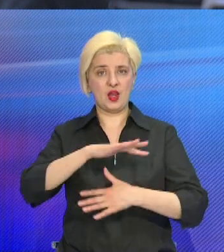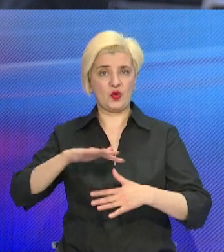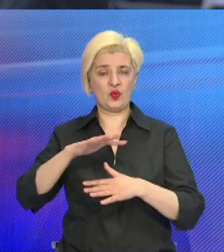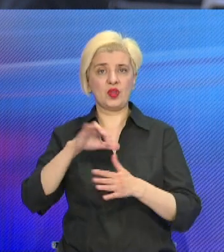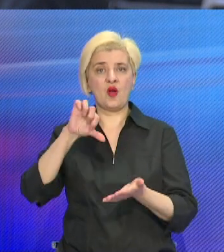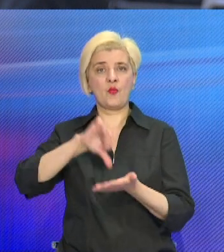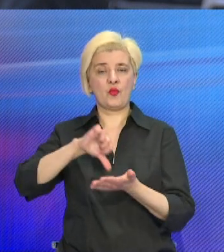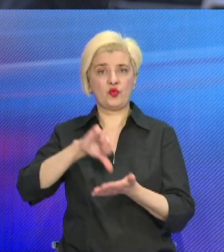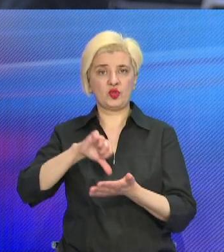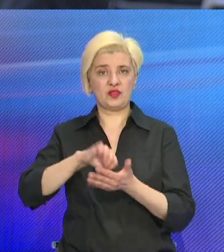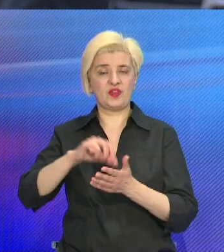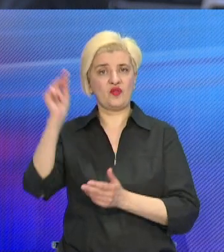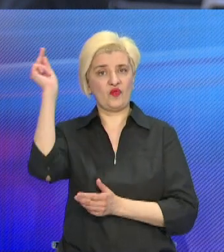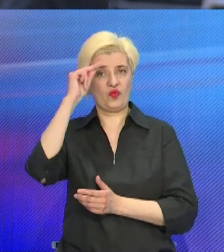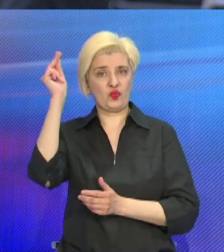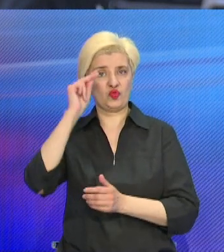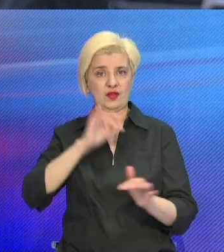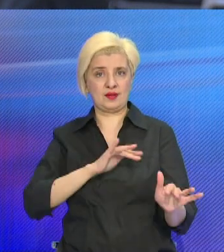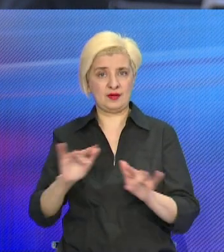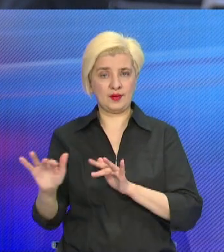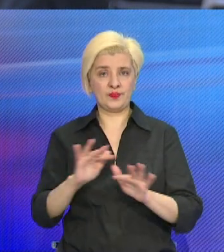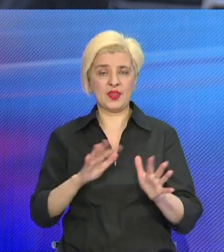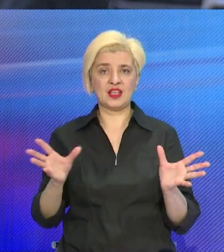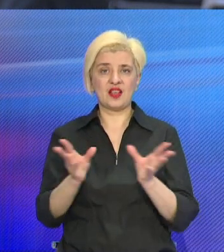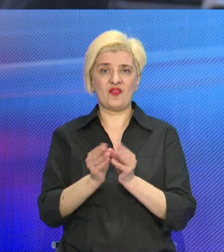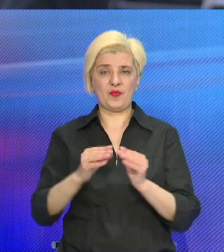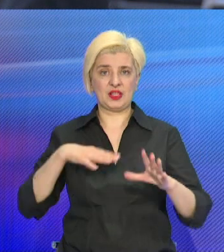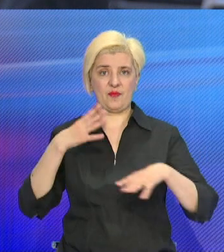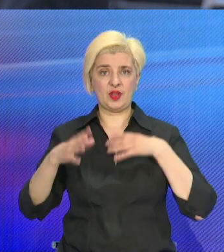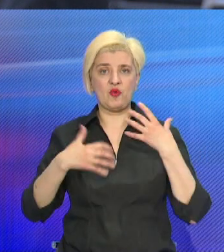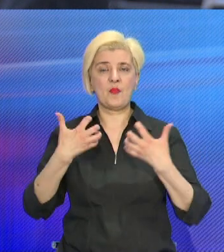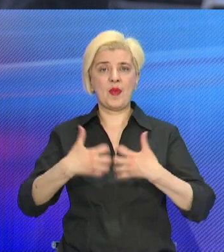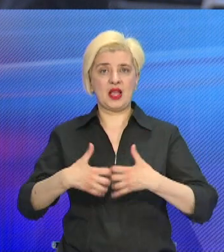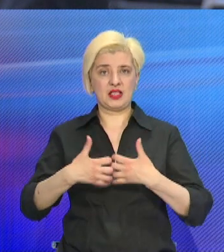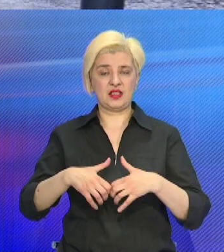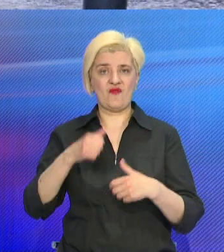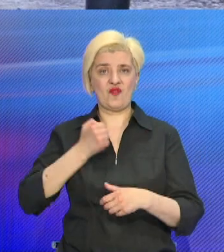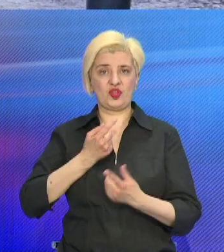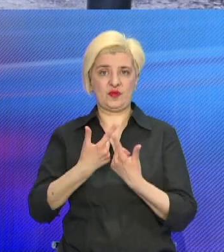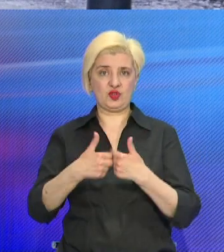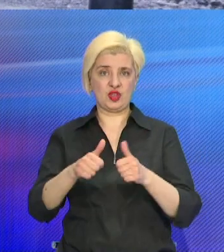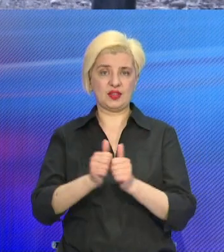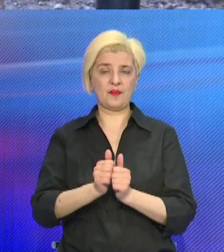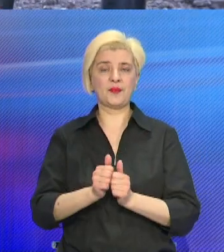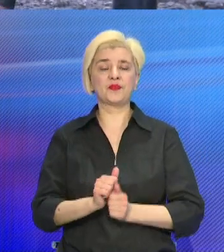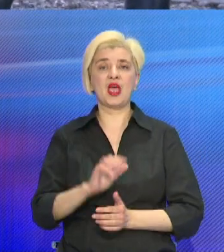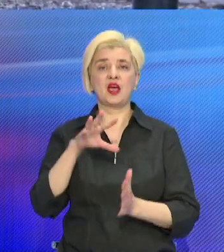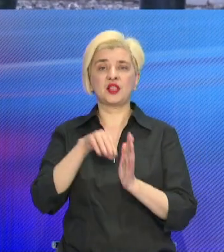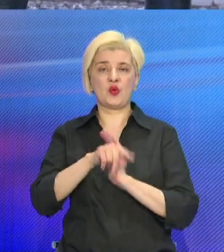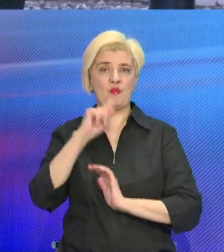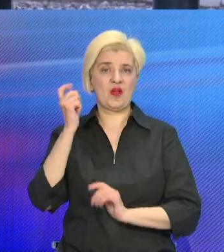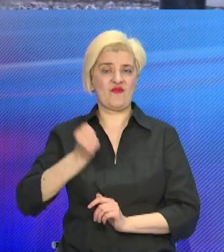в тактических учениях, в совместной подготовке с механизированными воинскими частями и подразделениями. Сярод молодых